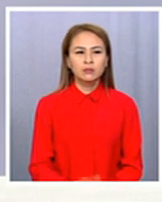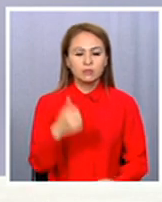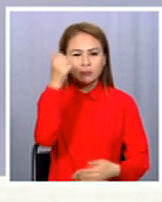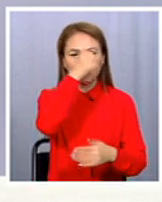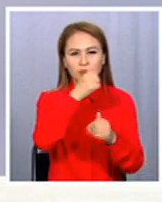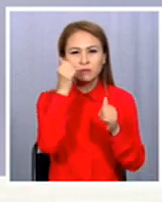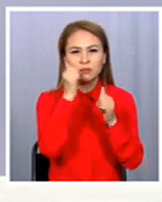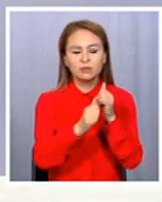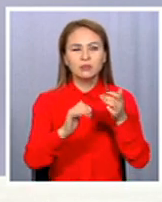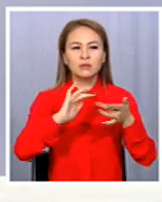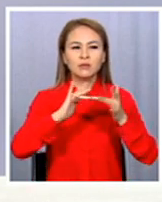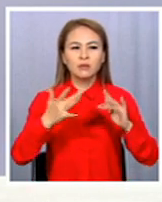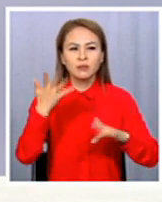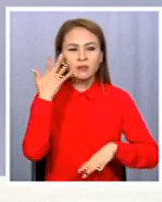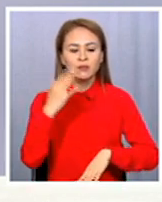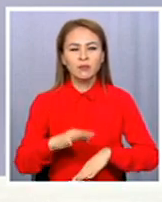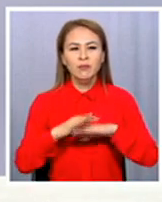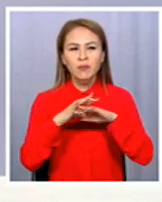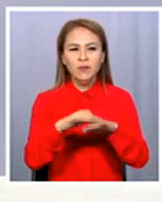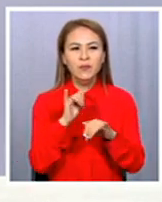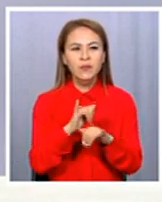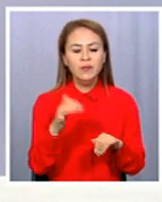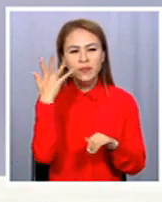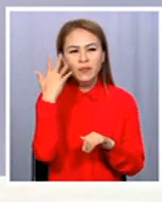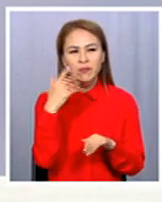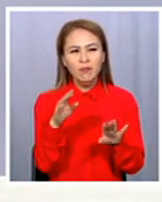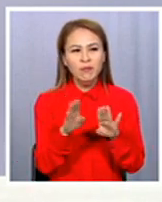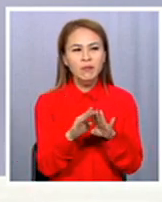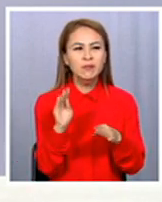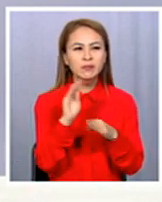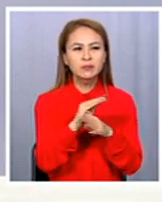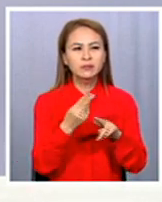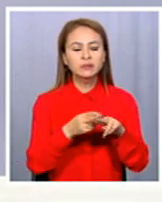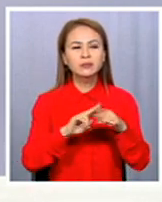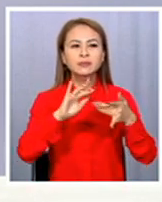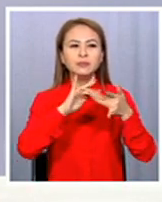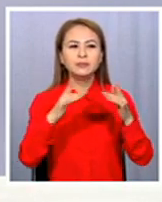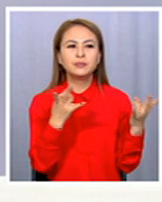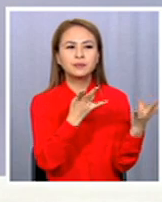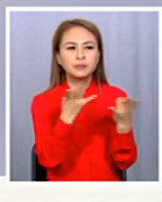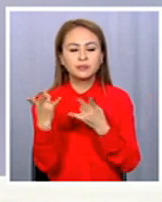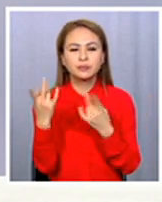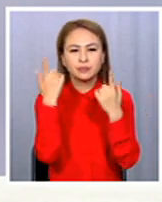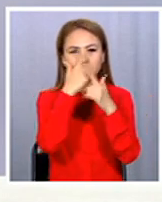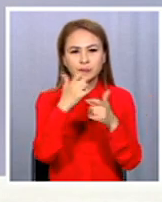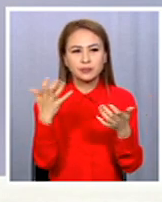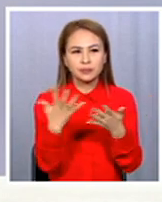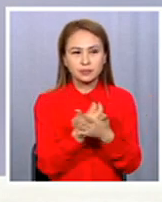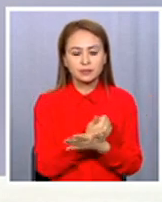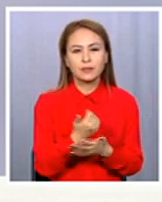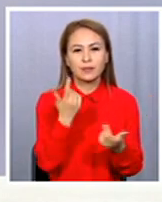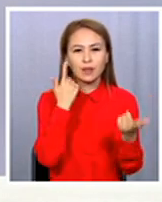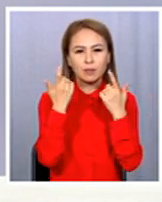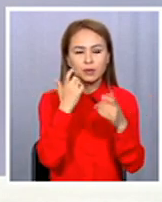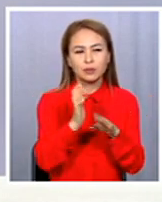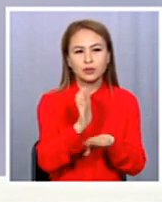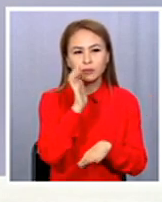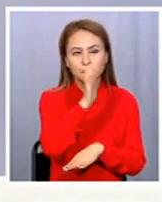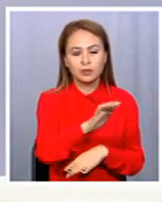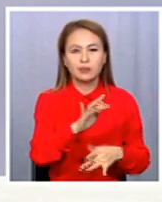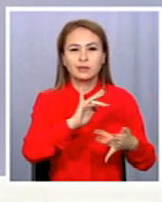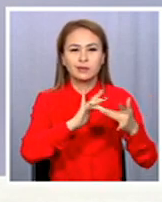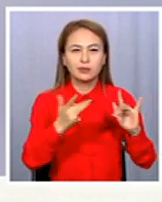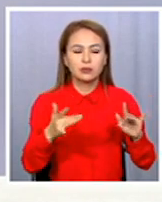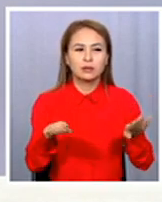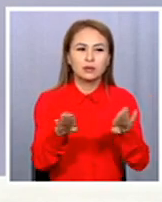интернетті қолданушылар саны көбейіп келе жатқанын ескерсек, интернет арқылы қажетті ақпаратты табуға, хабарлама жіберуге, әлеуметтік